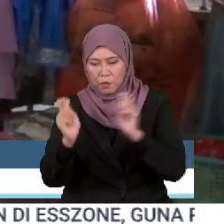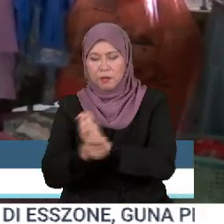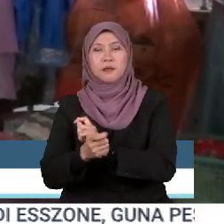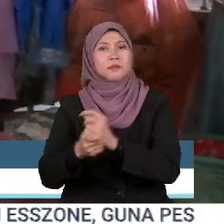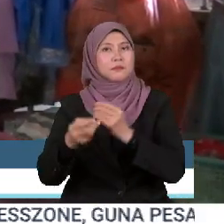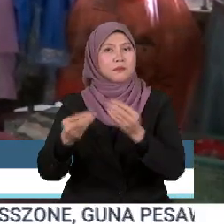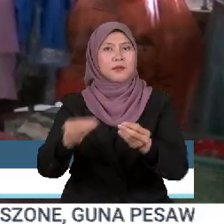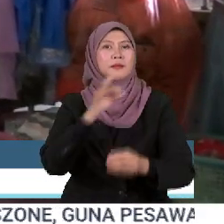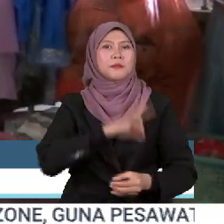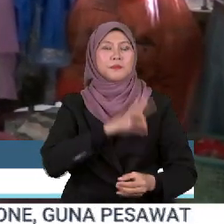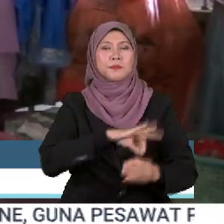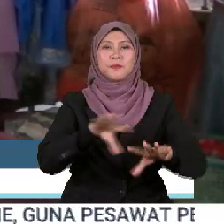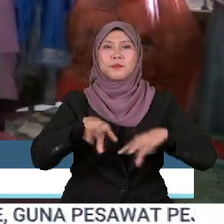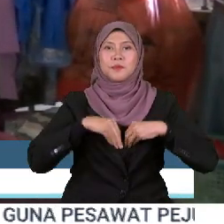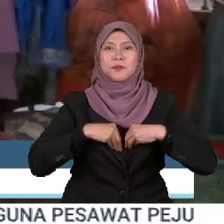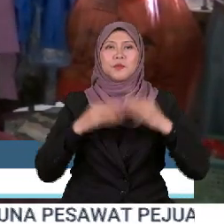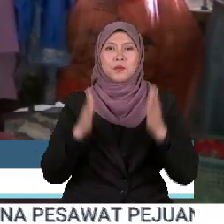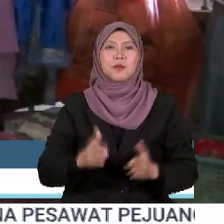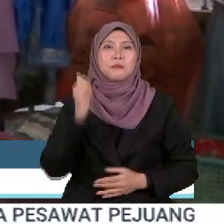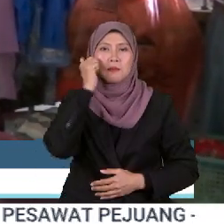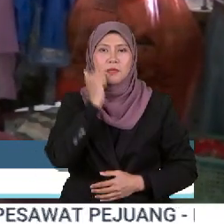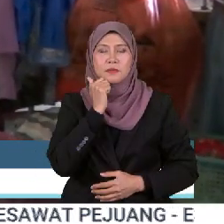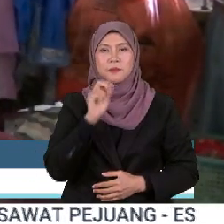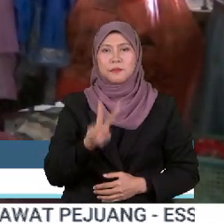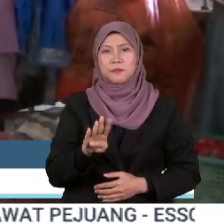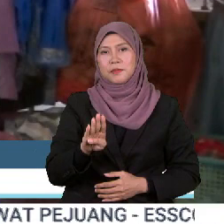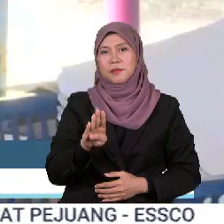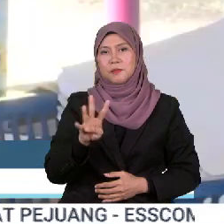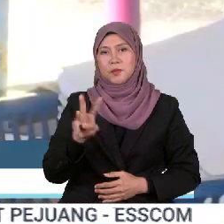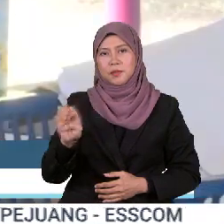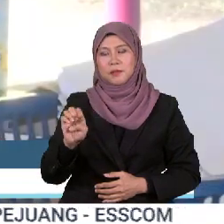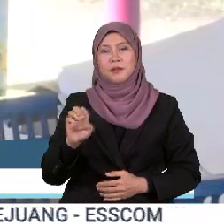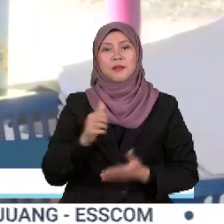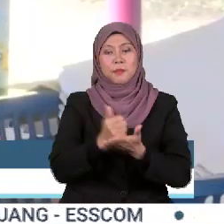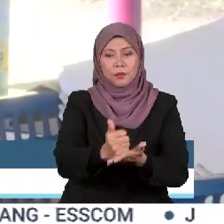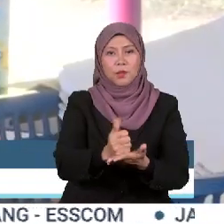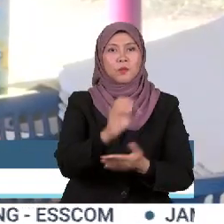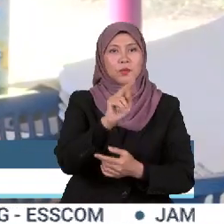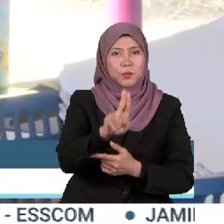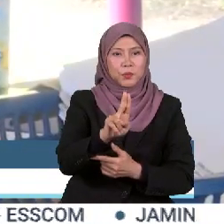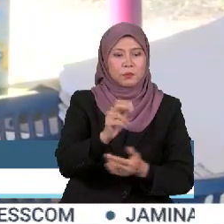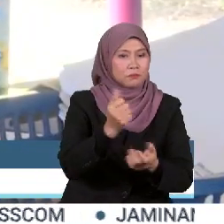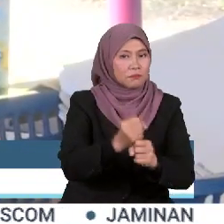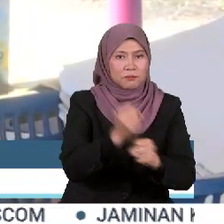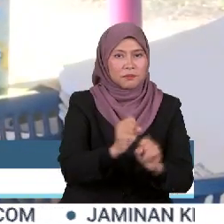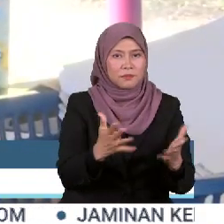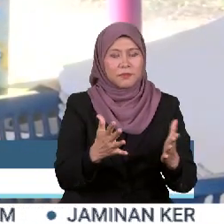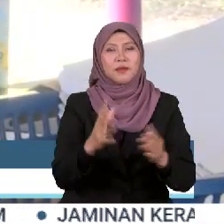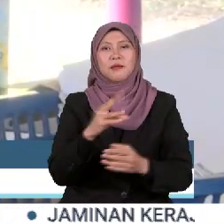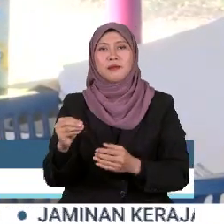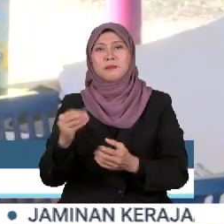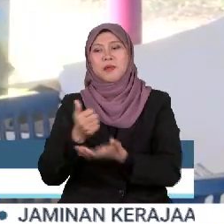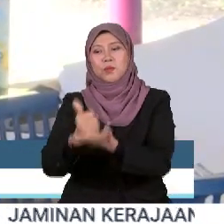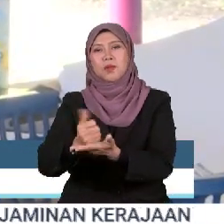memberi manfaat kepada penerima bantuan warga emas di dapui bantuan oke tidak bekerja di TV dan bantuan